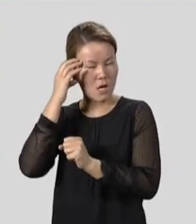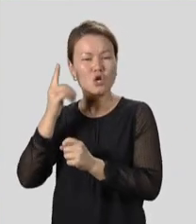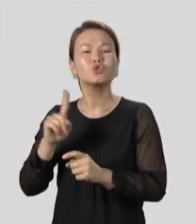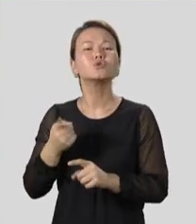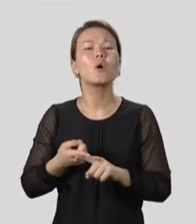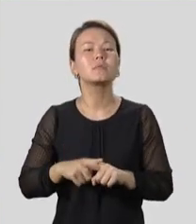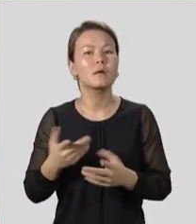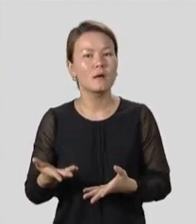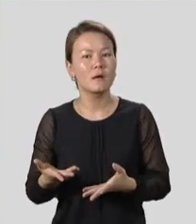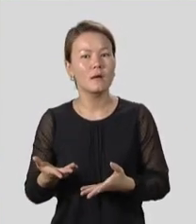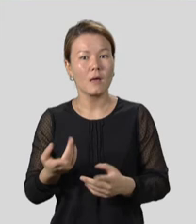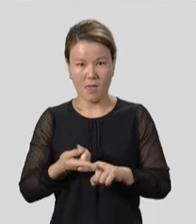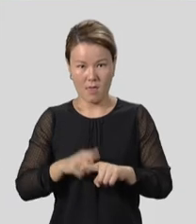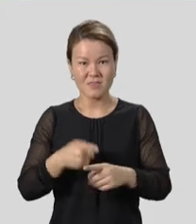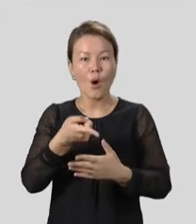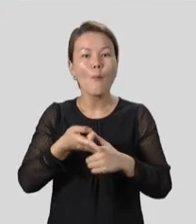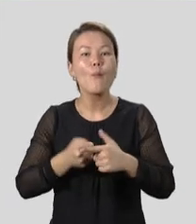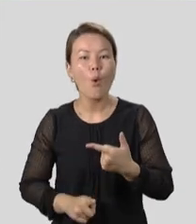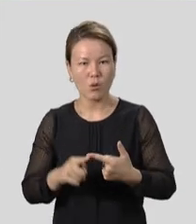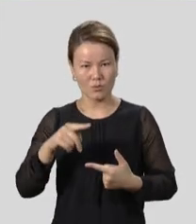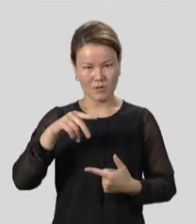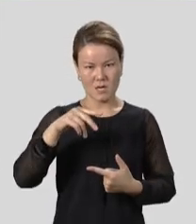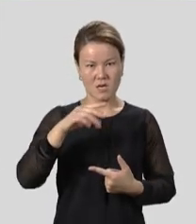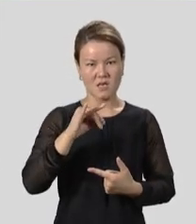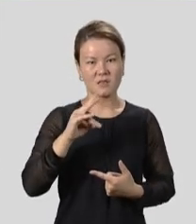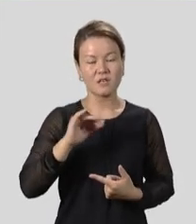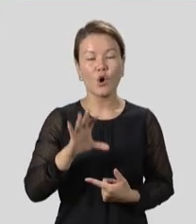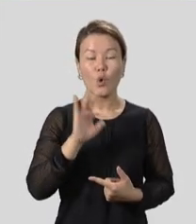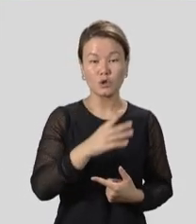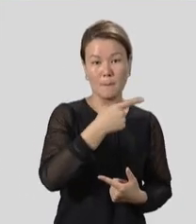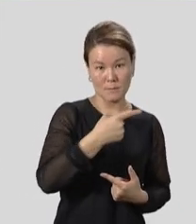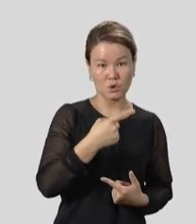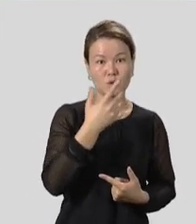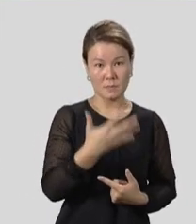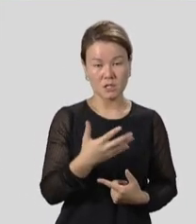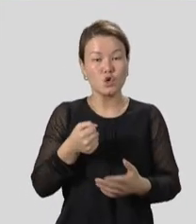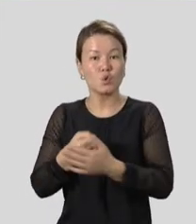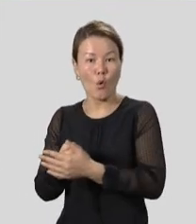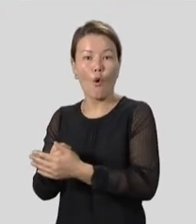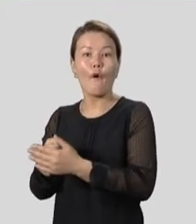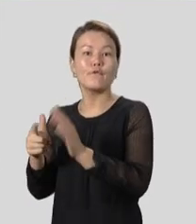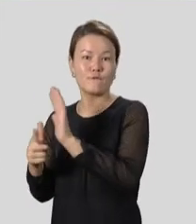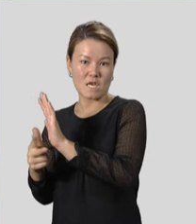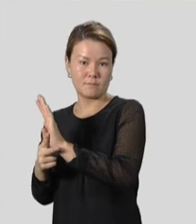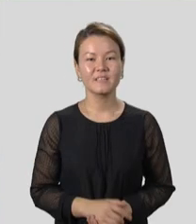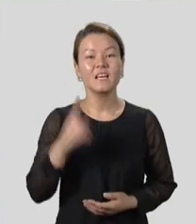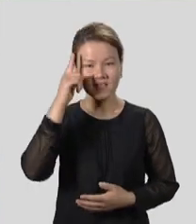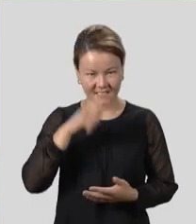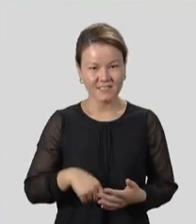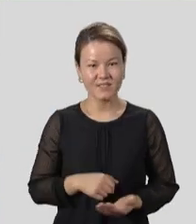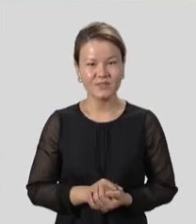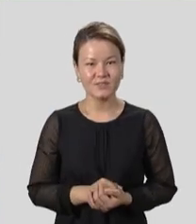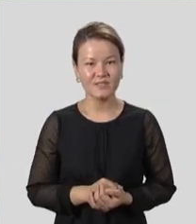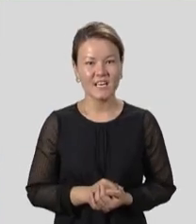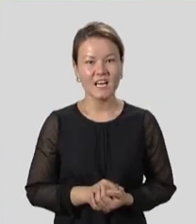это? Это полуинтервал от минус 5 и до 8.